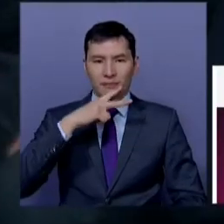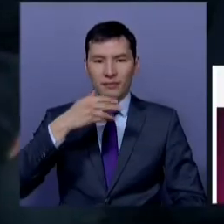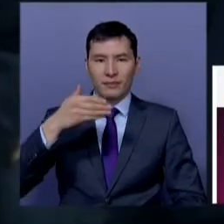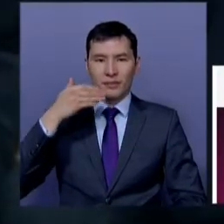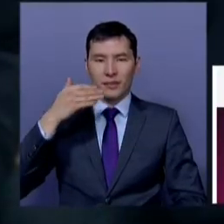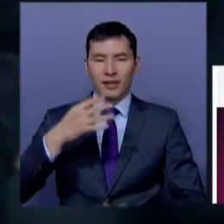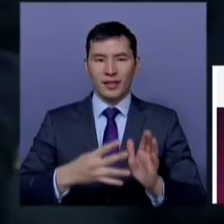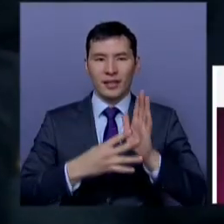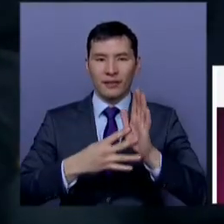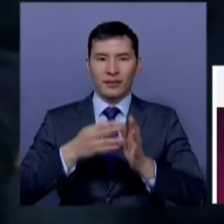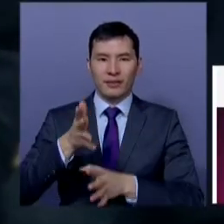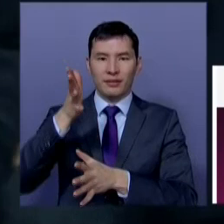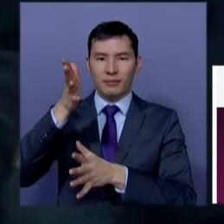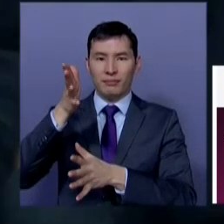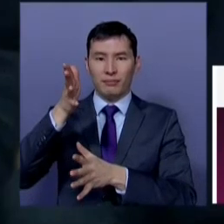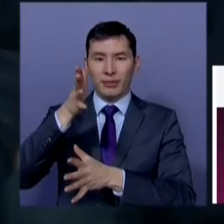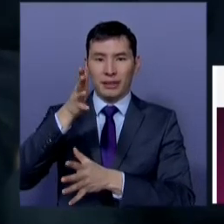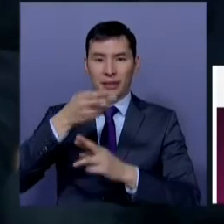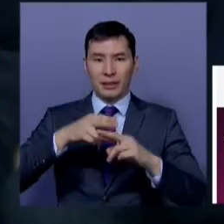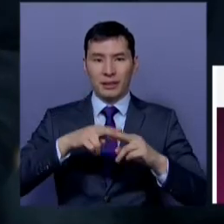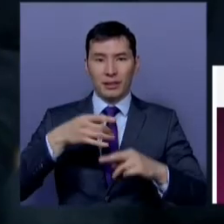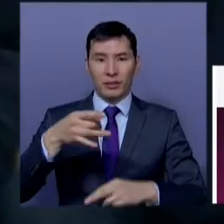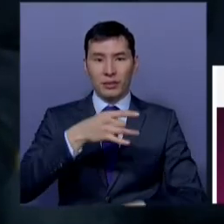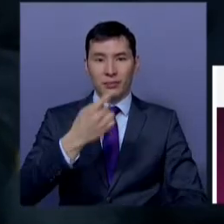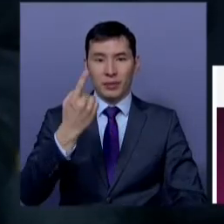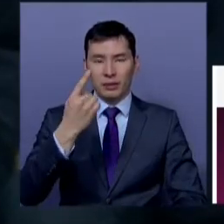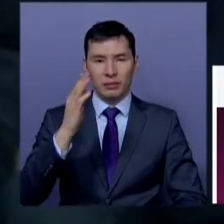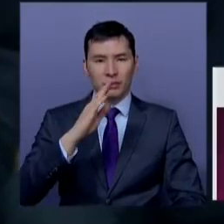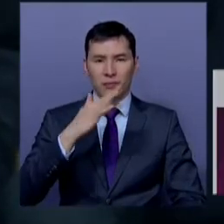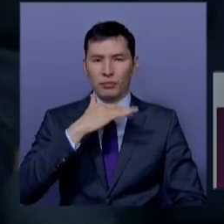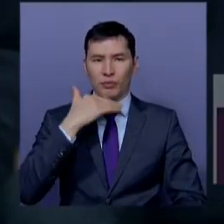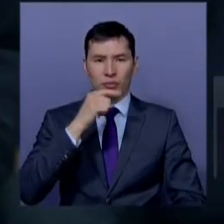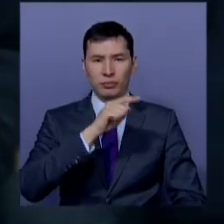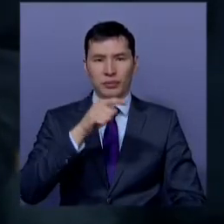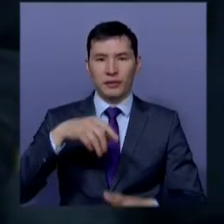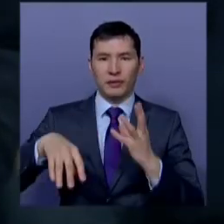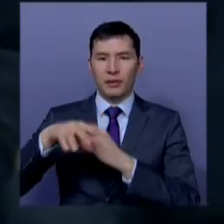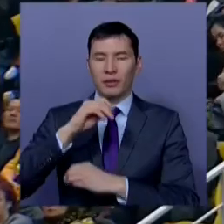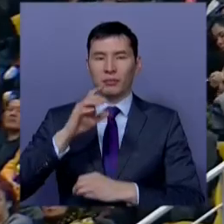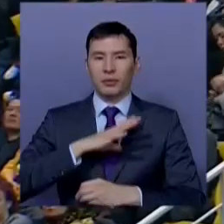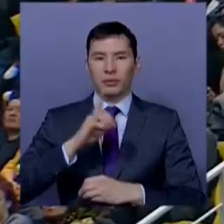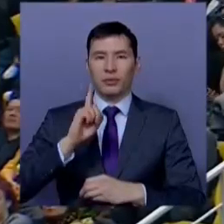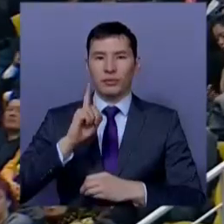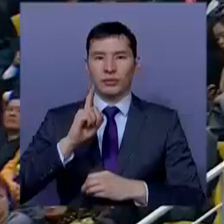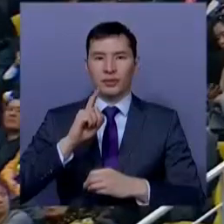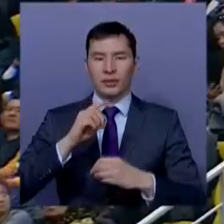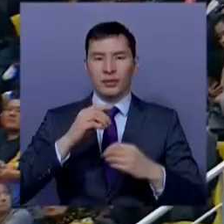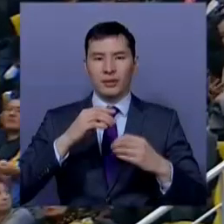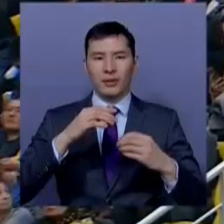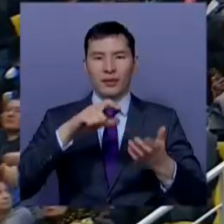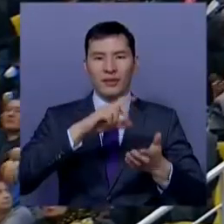үй қисайып қалды. Осы аудандағы бірінші үй емес бұл қисайған. Бізді эвакуация жасап шығарып тастады. Сол 6 жыл